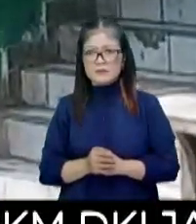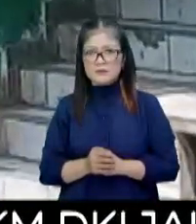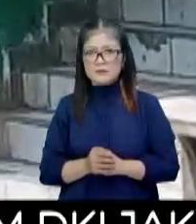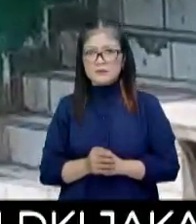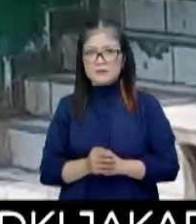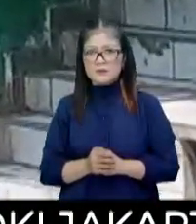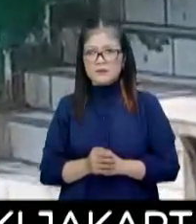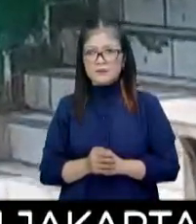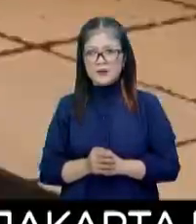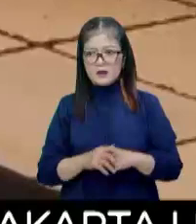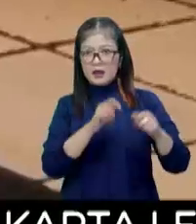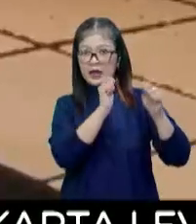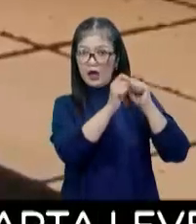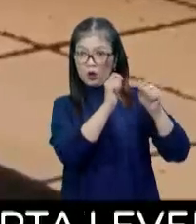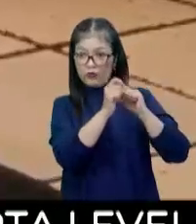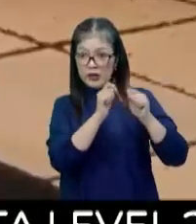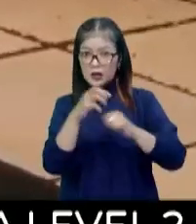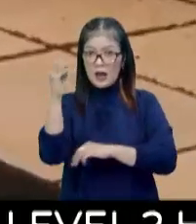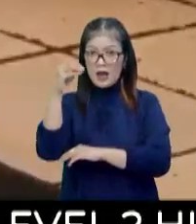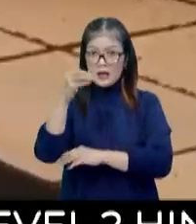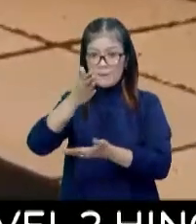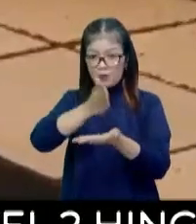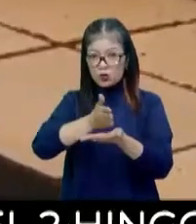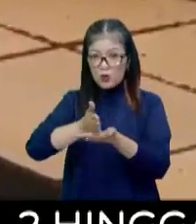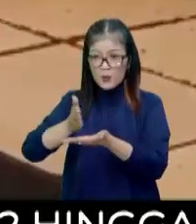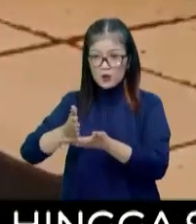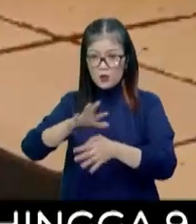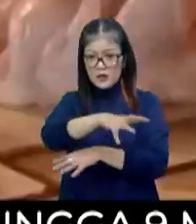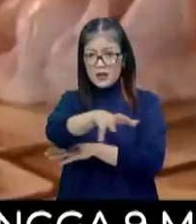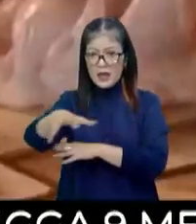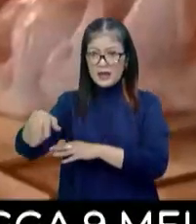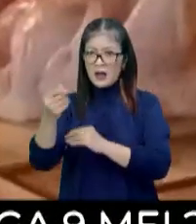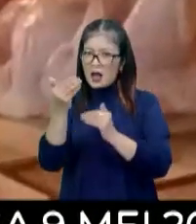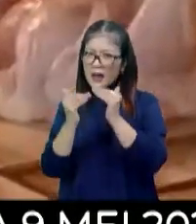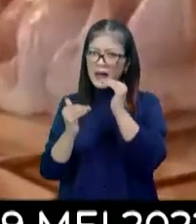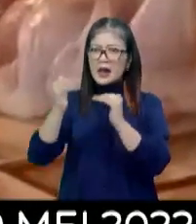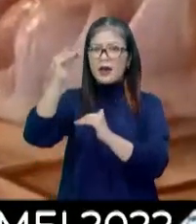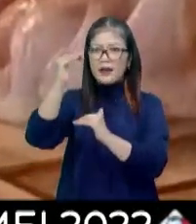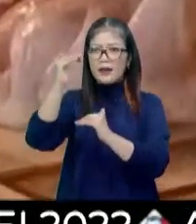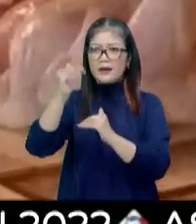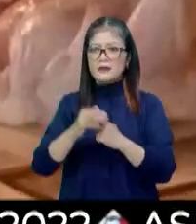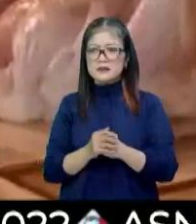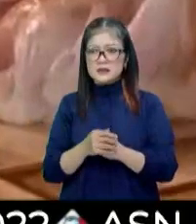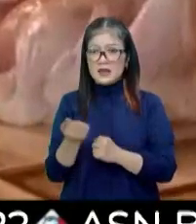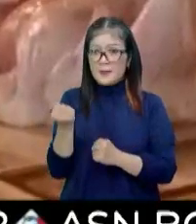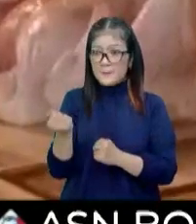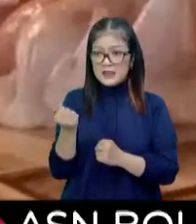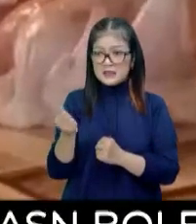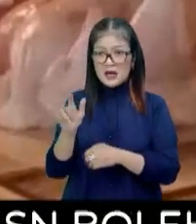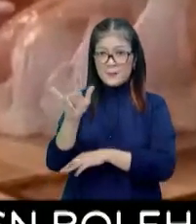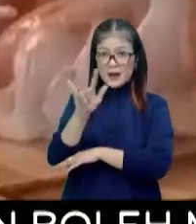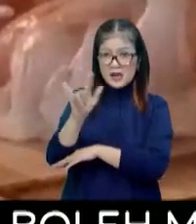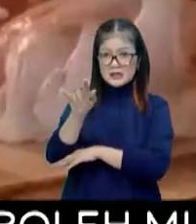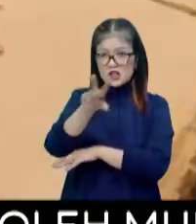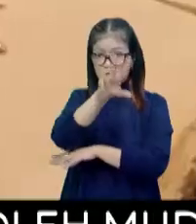Jelang Hari Raya Idul Fitri, harga ayam potong di sejumlah daerah terus mengalami kenaikan. Di Pasar Pagi Bintara, Bekasi, Jawa Barat, ayam